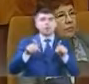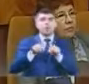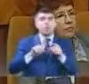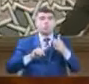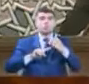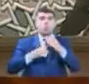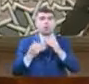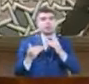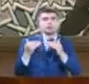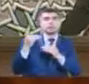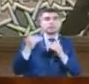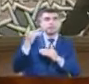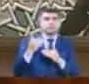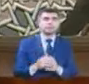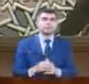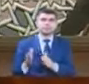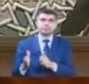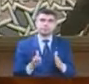الكهرباء والناتج انتهى الوقت